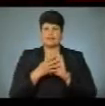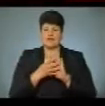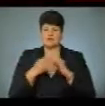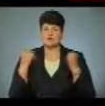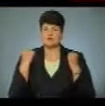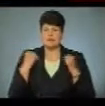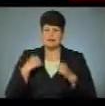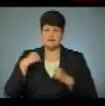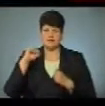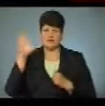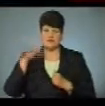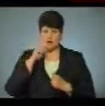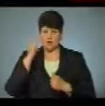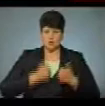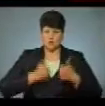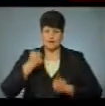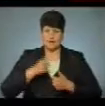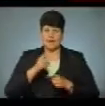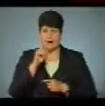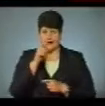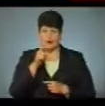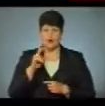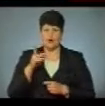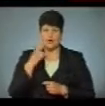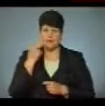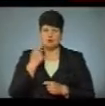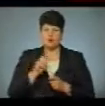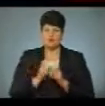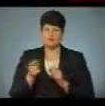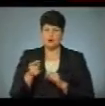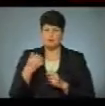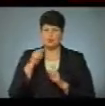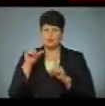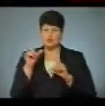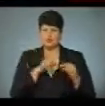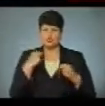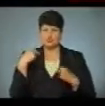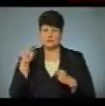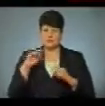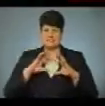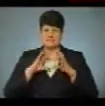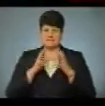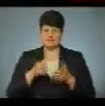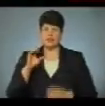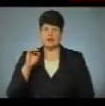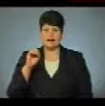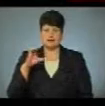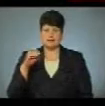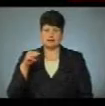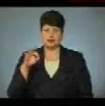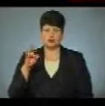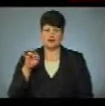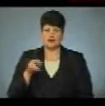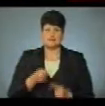які перемогли у всеукраїнському турнірі з греко-римської боротьби в Тернополі, поїдуть на чемпіонат світу в Естонію. Зібрали 10 категорій, це